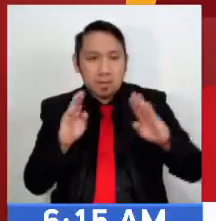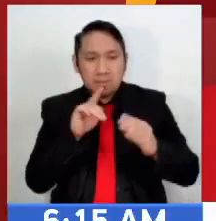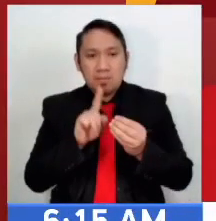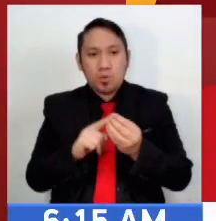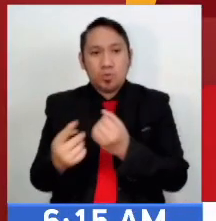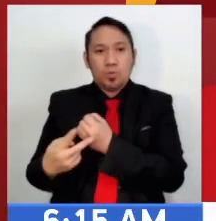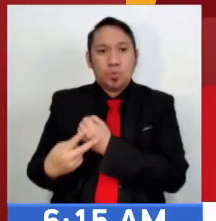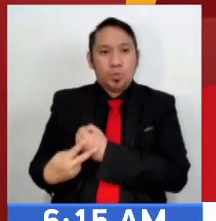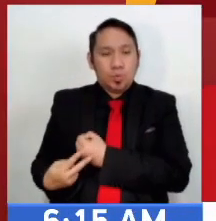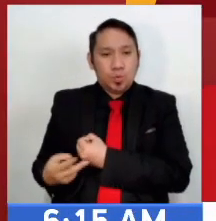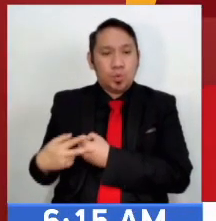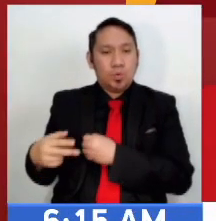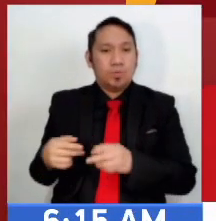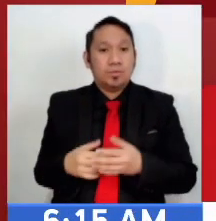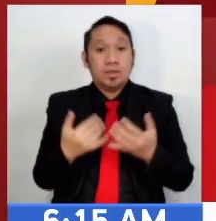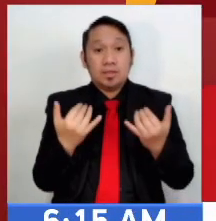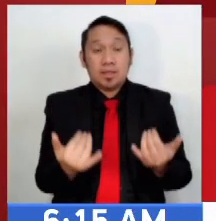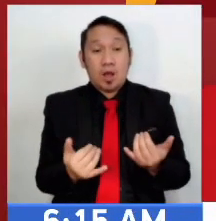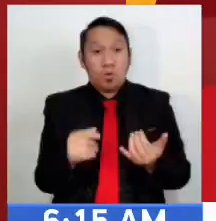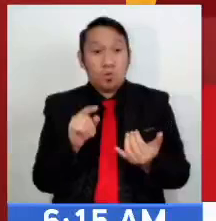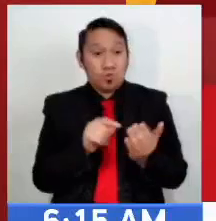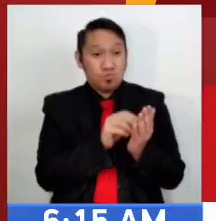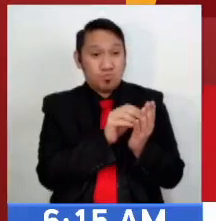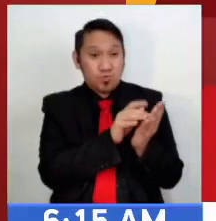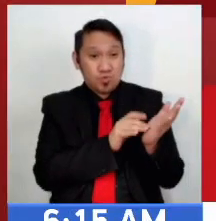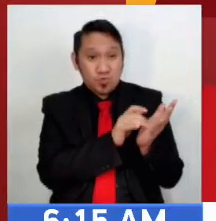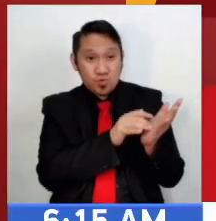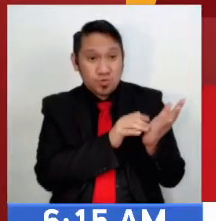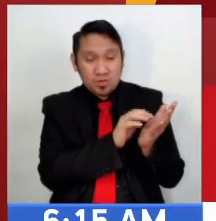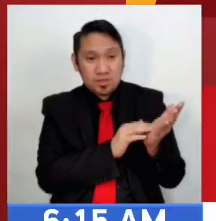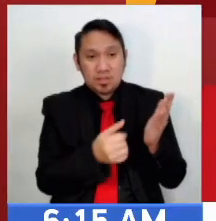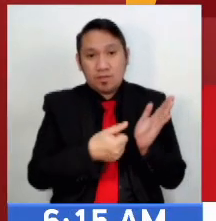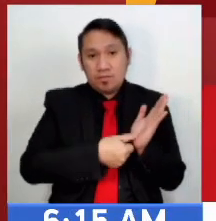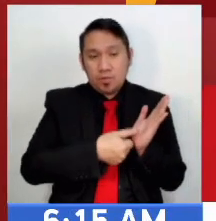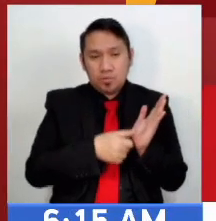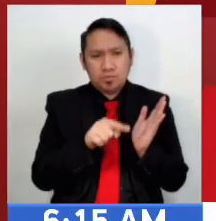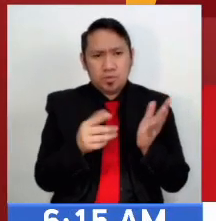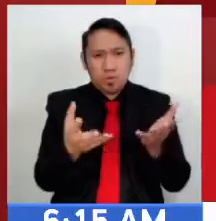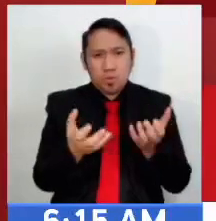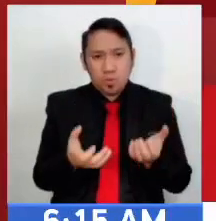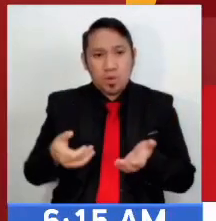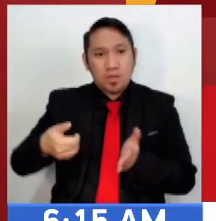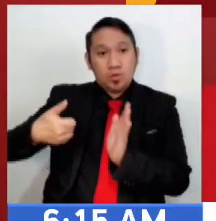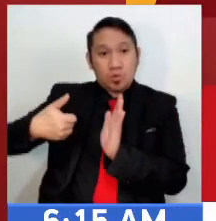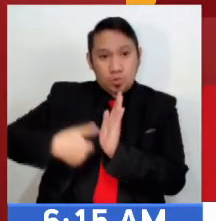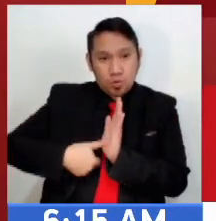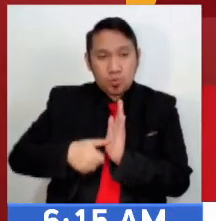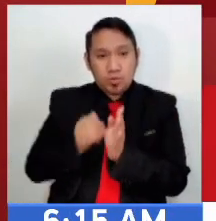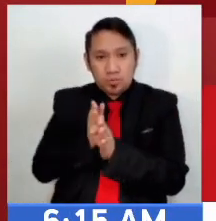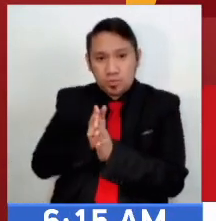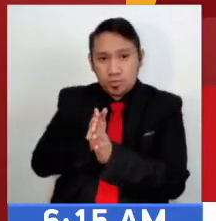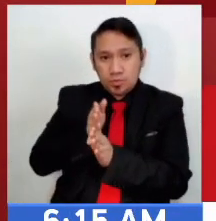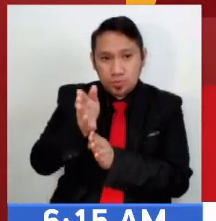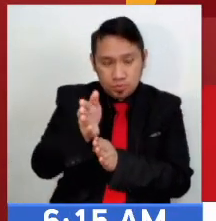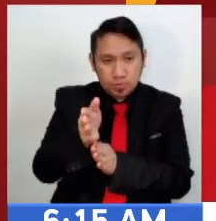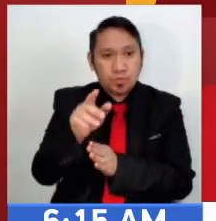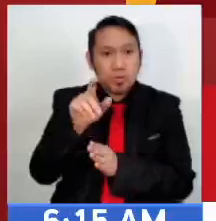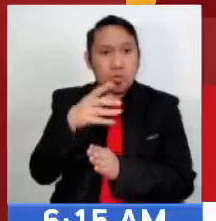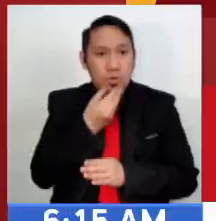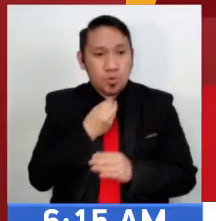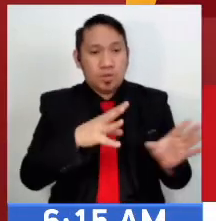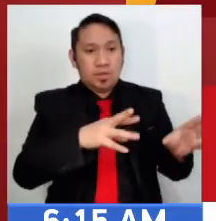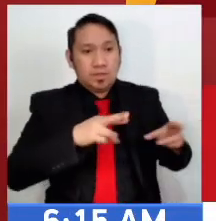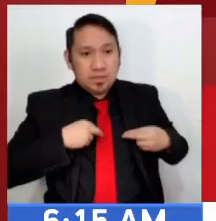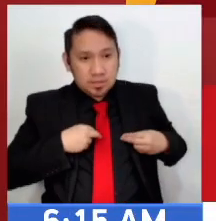bilang ng boto naman, sa halip na sa transparency server, gusto ng COMELEC na idiretso na sa mga dapat na makatanggap gaya ng server